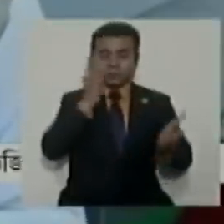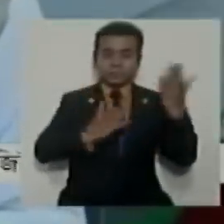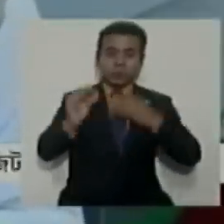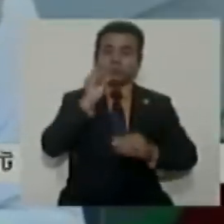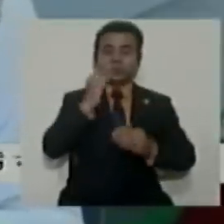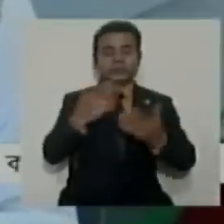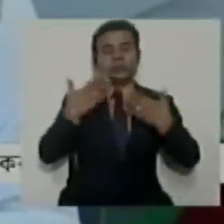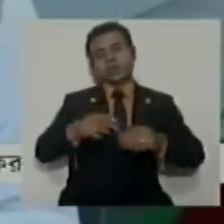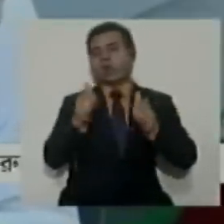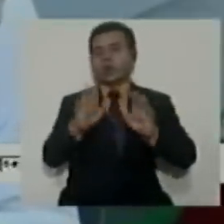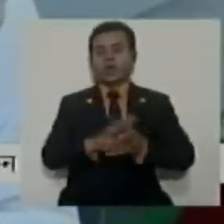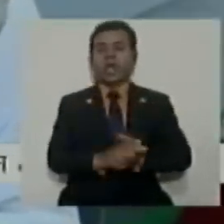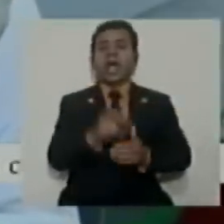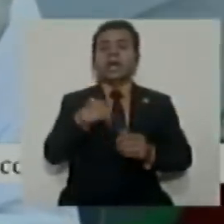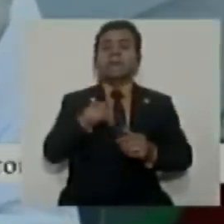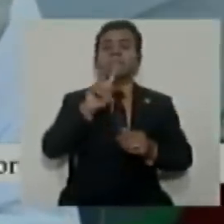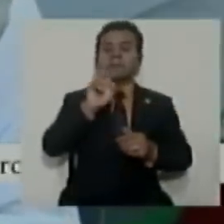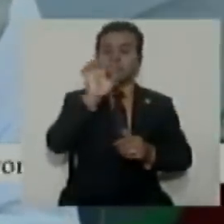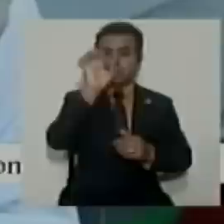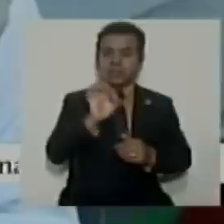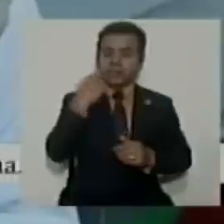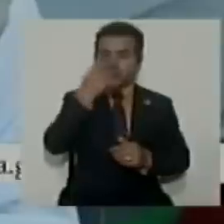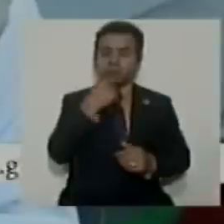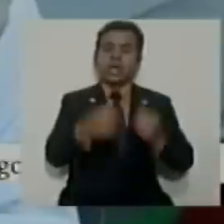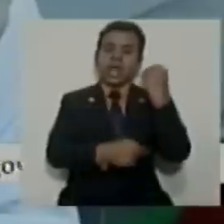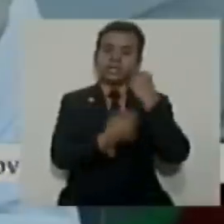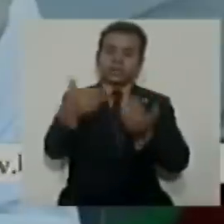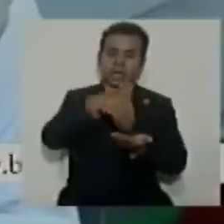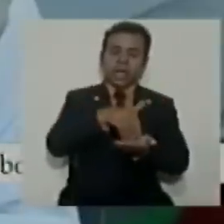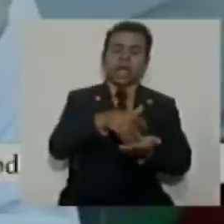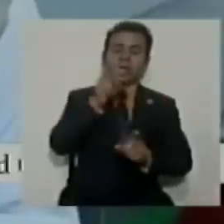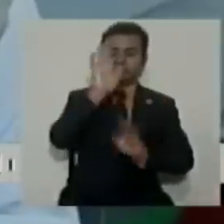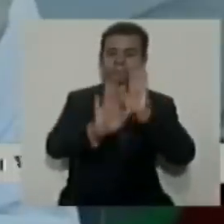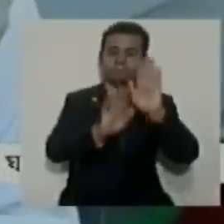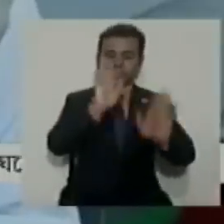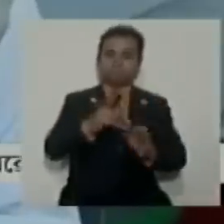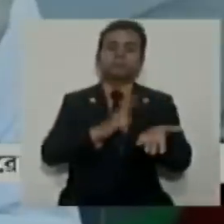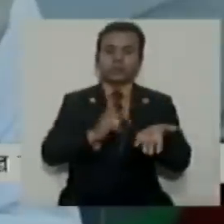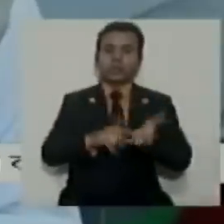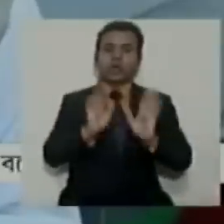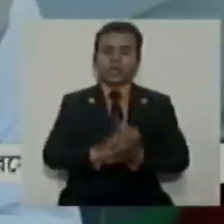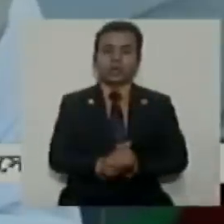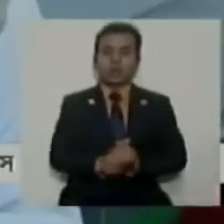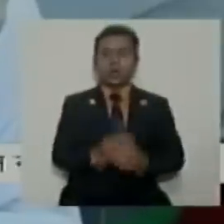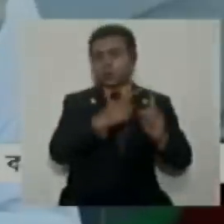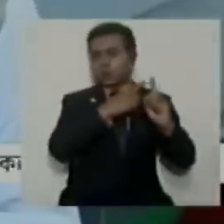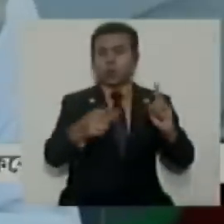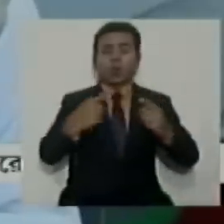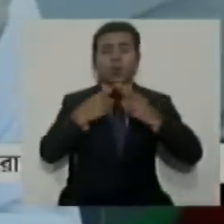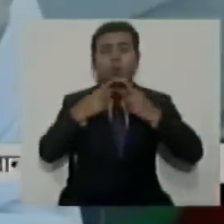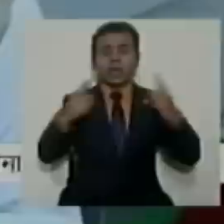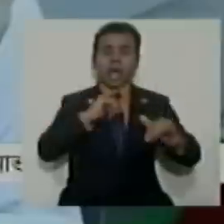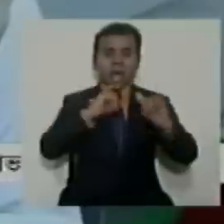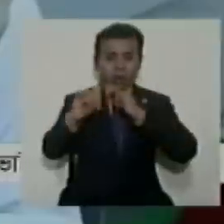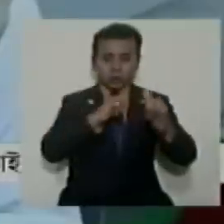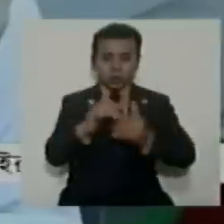অনেক আলোচনা হচ্ছে আইসিইউ ভেন্টিলেটর নিয়ে এবং প্রস্তুতি নিয়ে হচ্ছে,